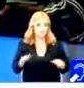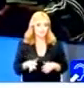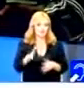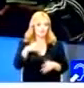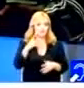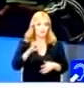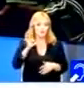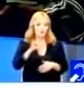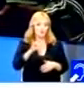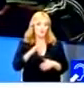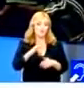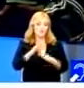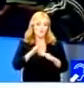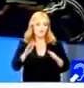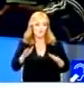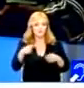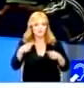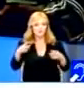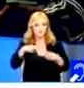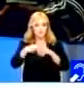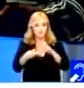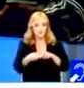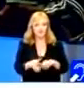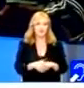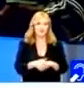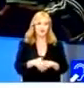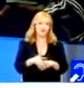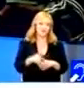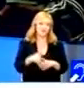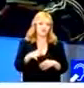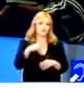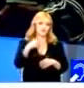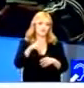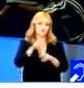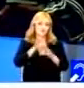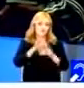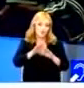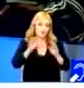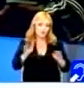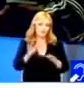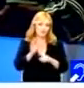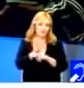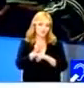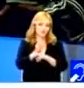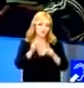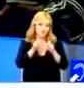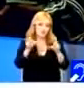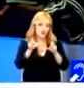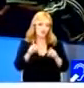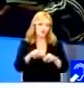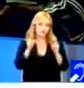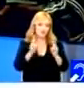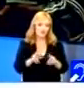cu dizabilități sau din familii defavorizate care frecventează liceul Ștefănești din raionul Florești. Grație unui proiect de incluziune socială,